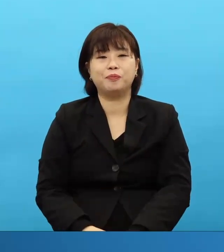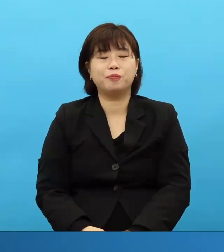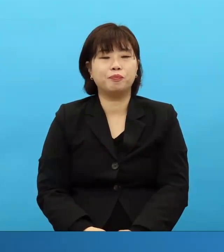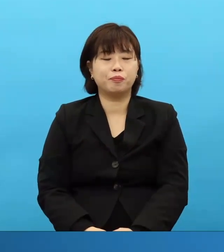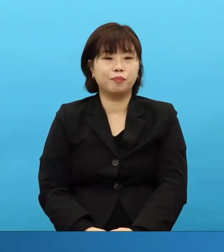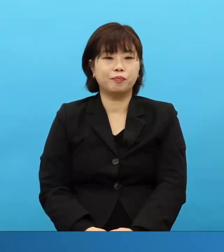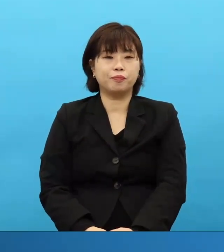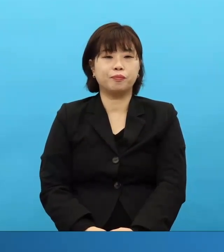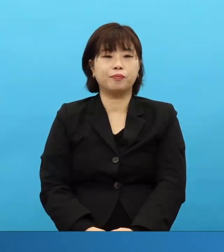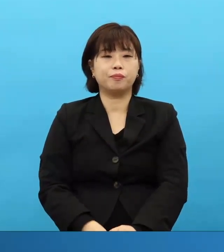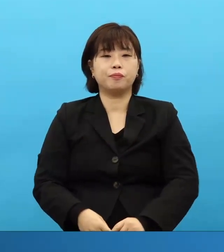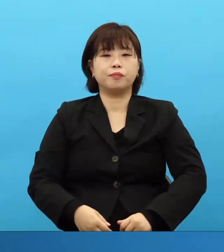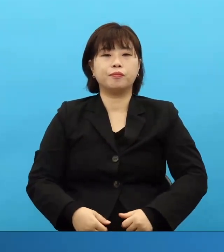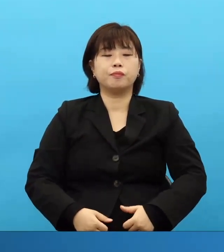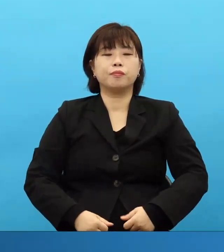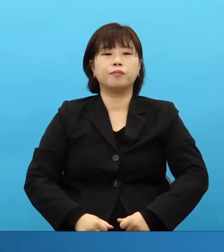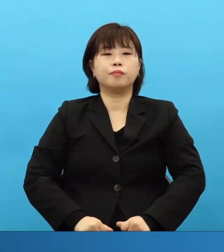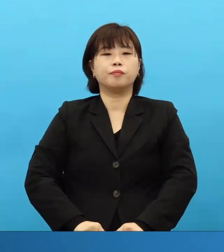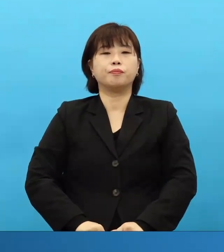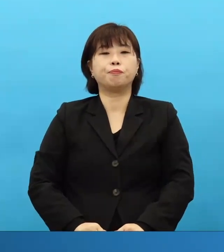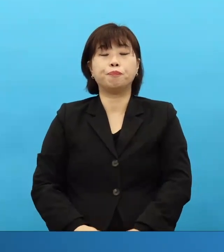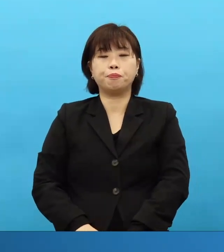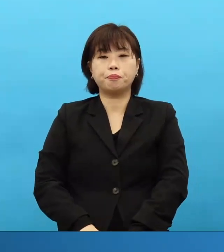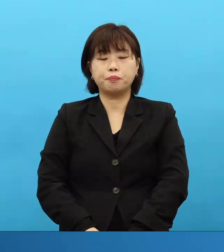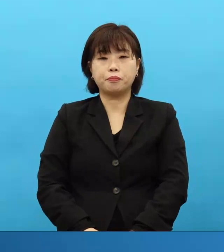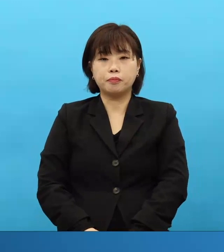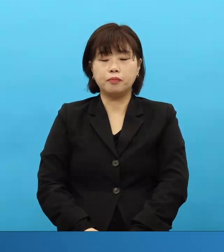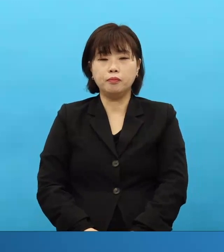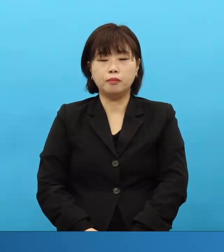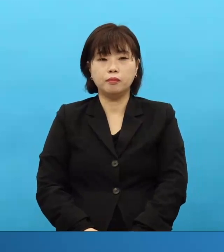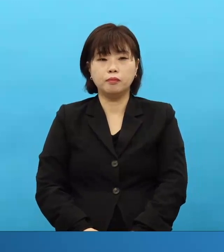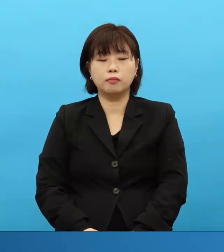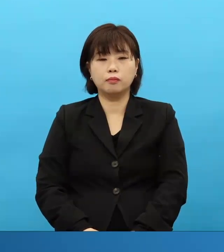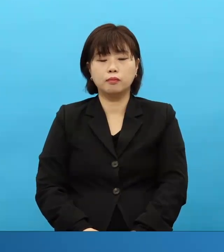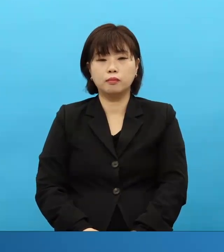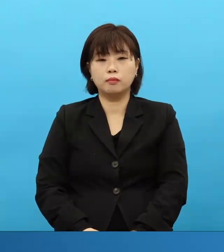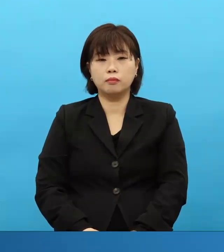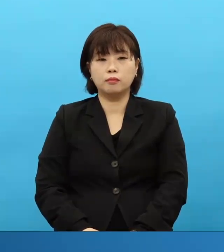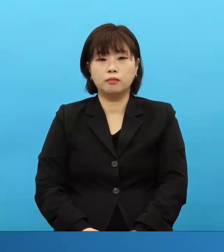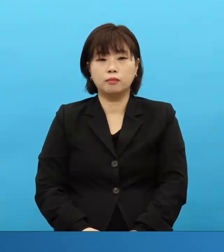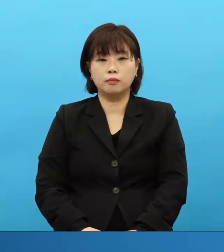of the throne is revealed the most. 첫째입니다. First of all,